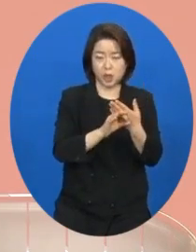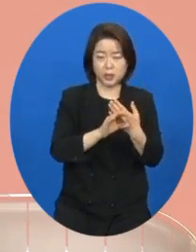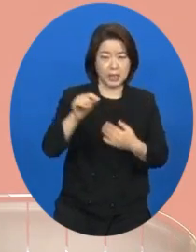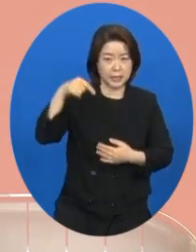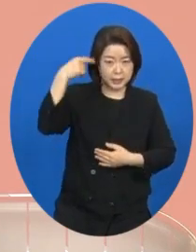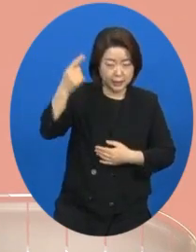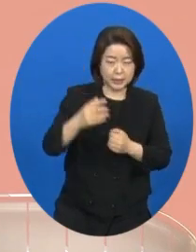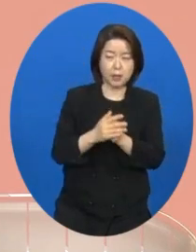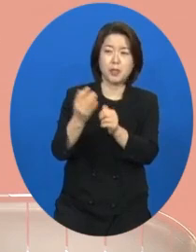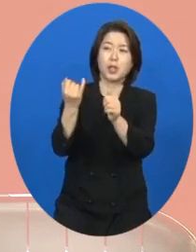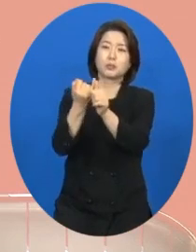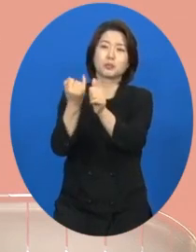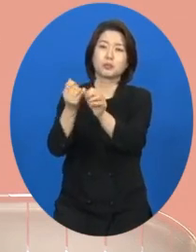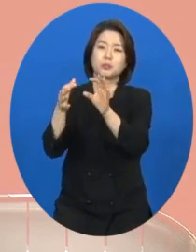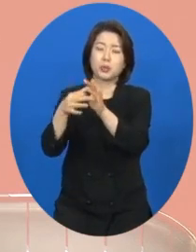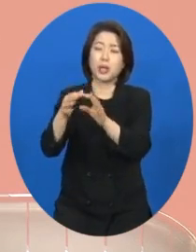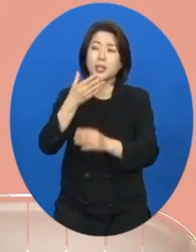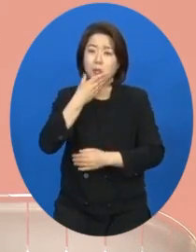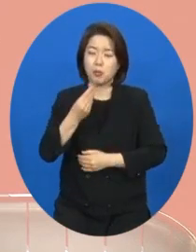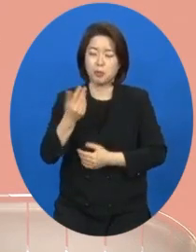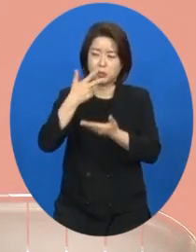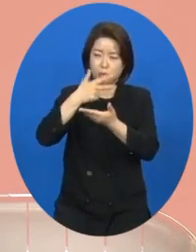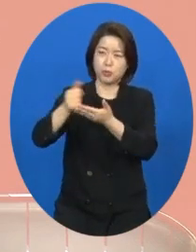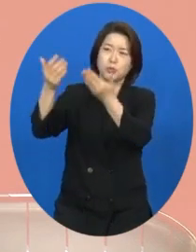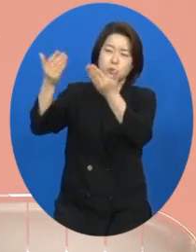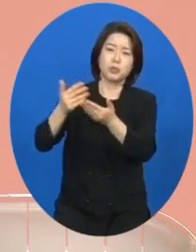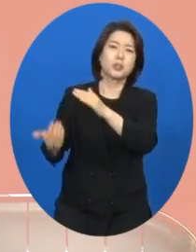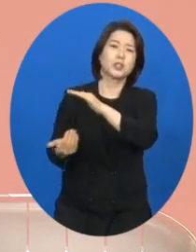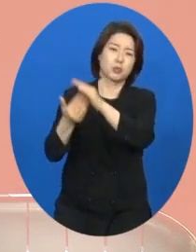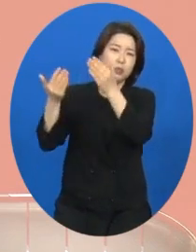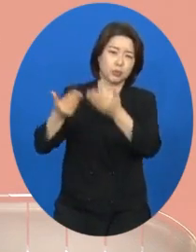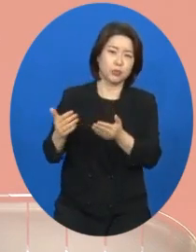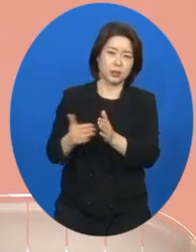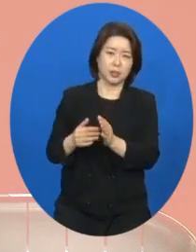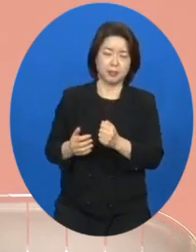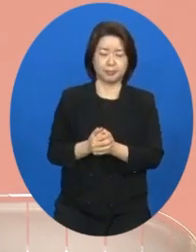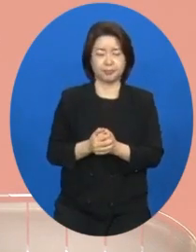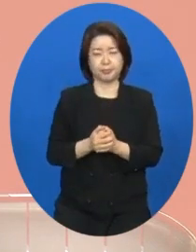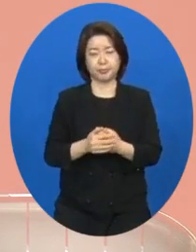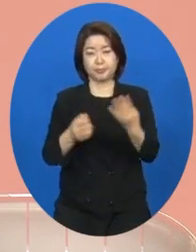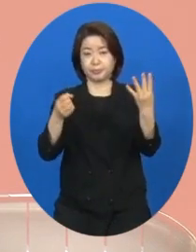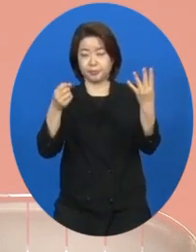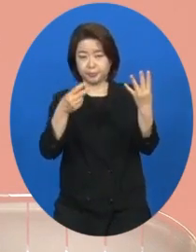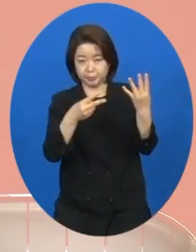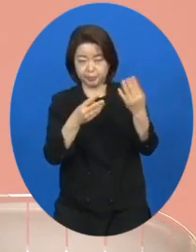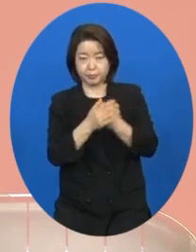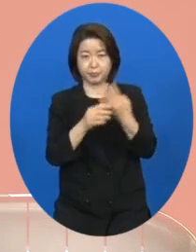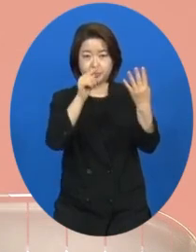부부관계의 복은 주님이 이루신다는 거예요. 빌립보서 4장 13절에